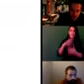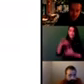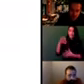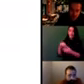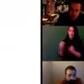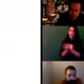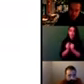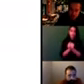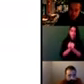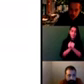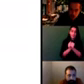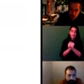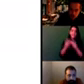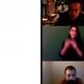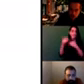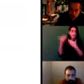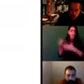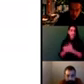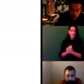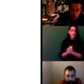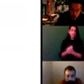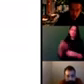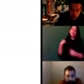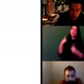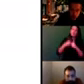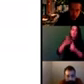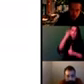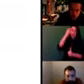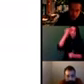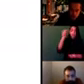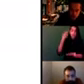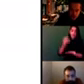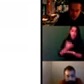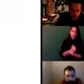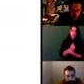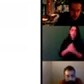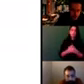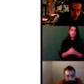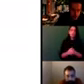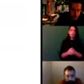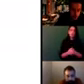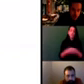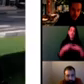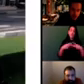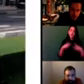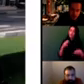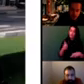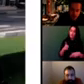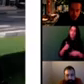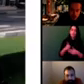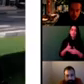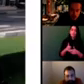aynı şekilde veri toplamak, o açılış gününde insanların tercihlerini, profilleri